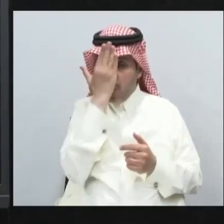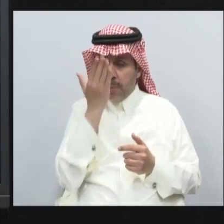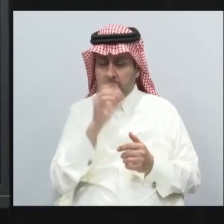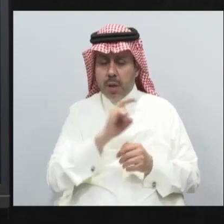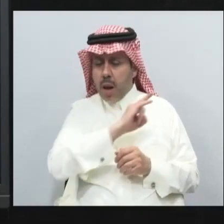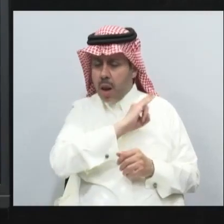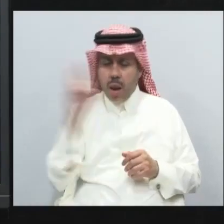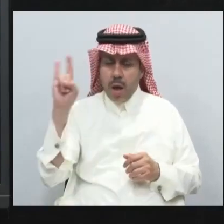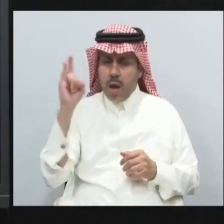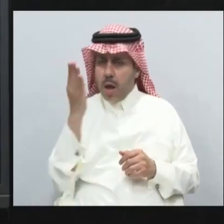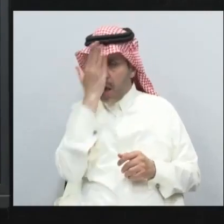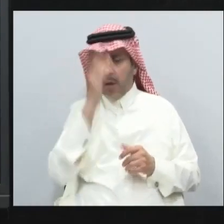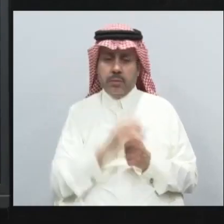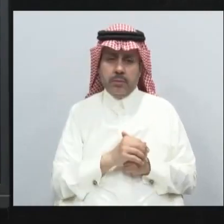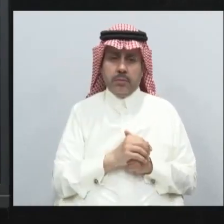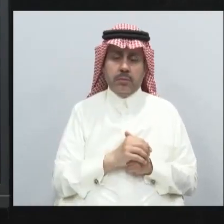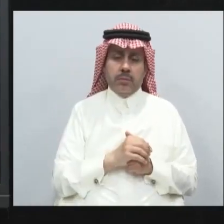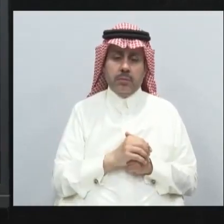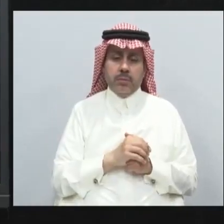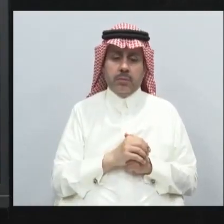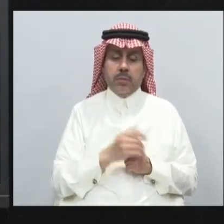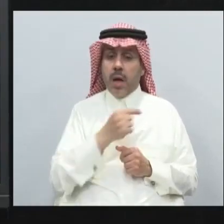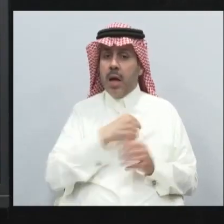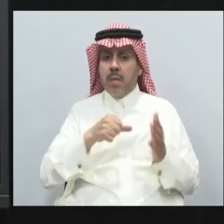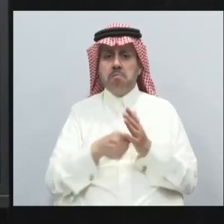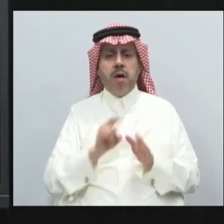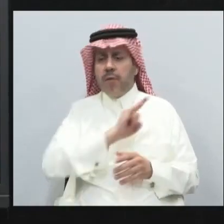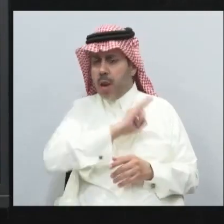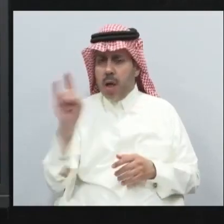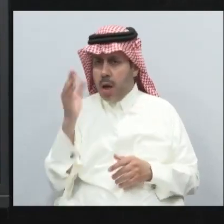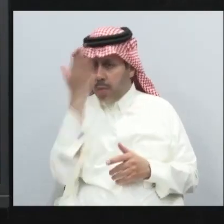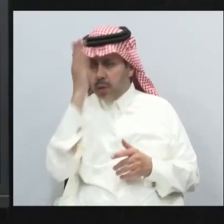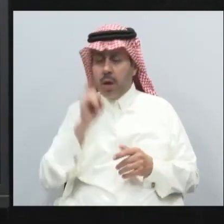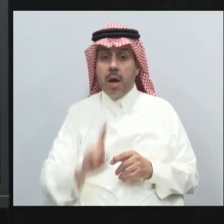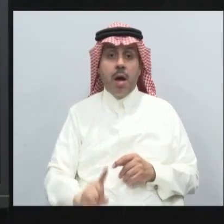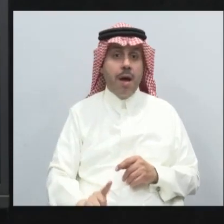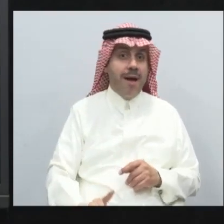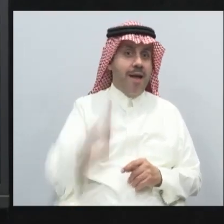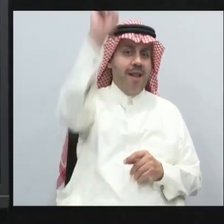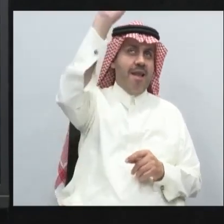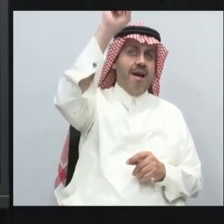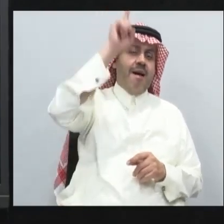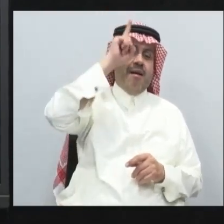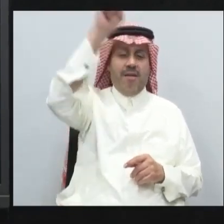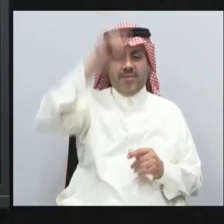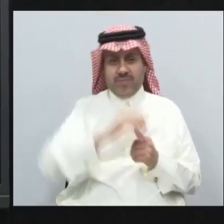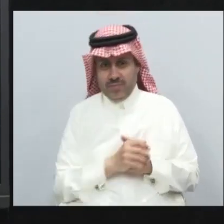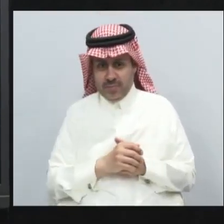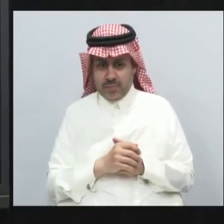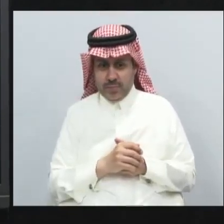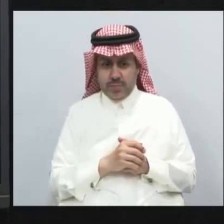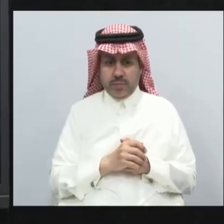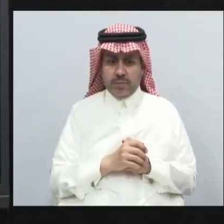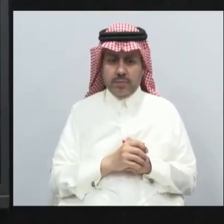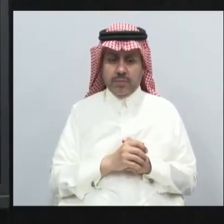وتبعده من قلبك فتخلي من قلبك وهذا ما يسمى عند علماء الاعتقاد التخليه قبل التحليه